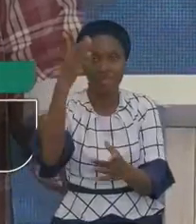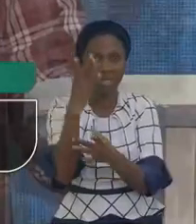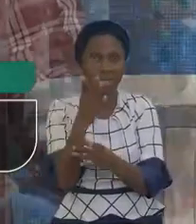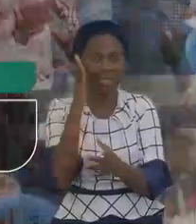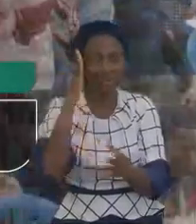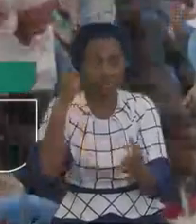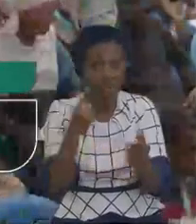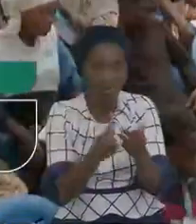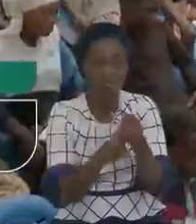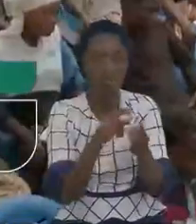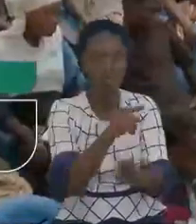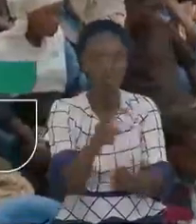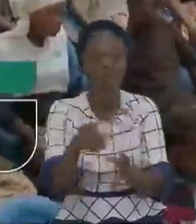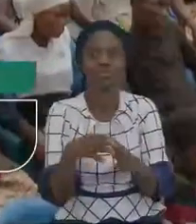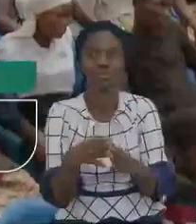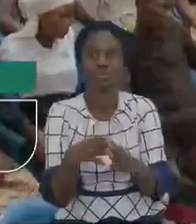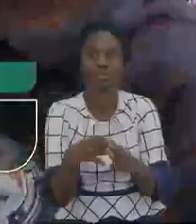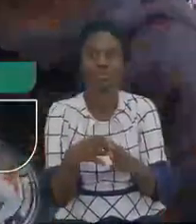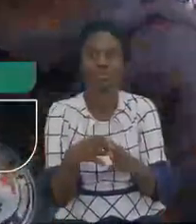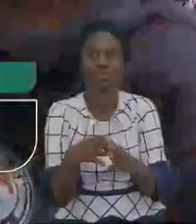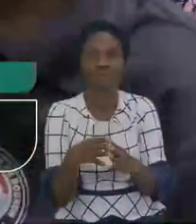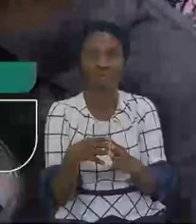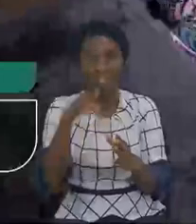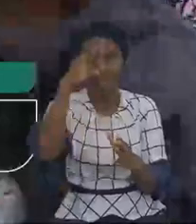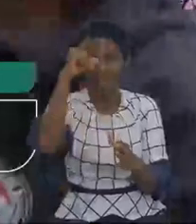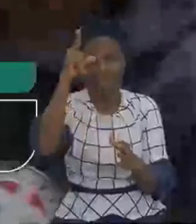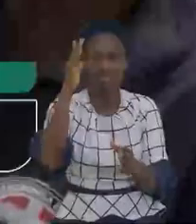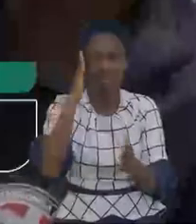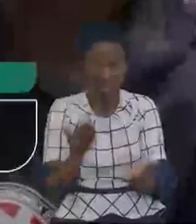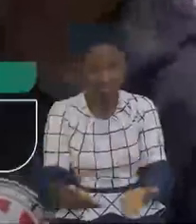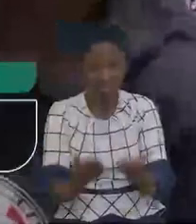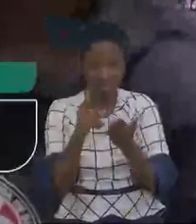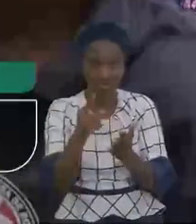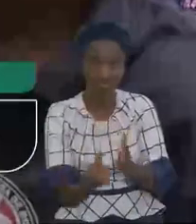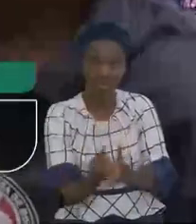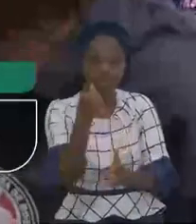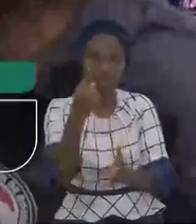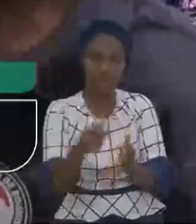Il va te lever. Plus haut, plus haut.